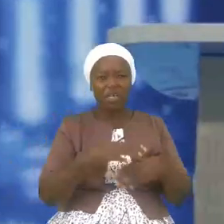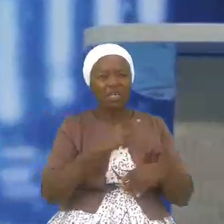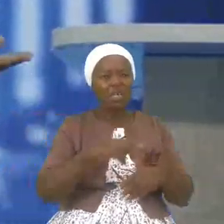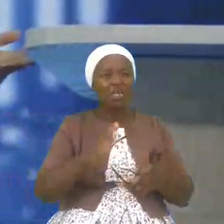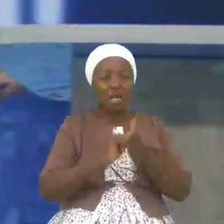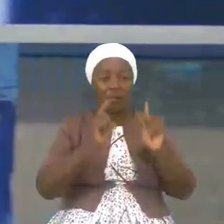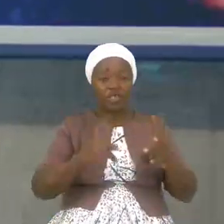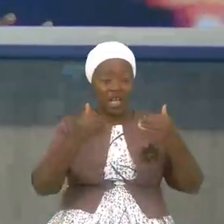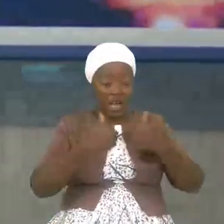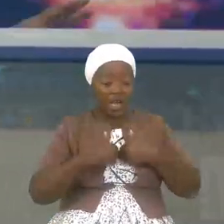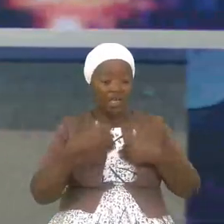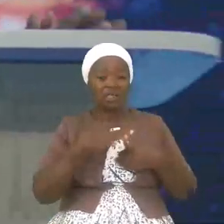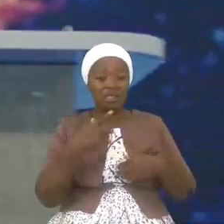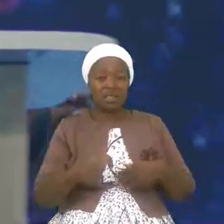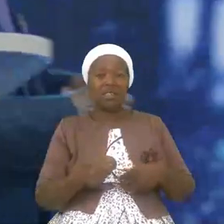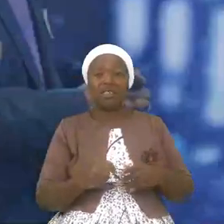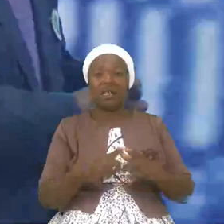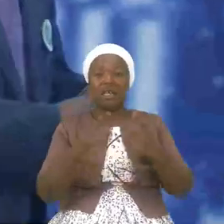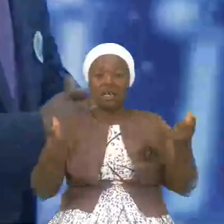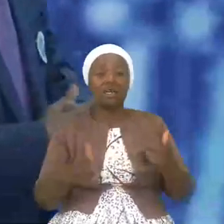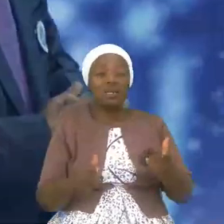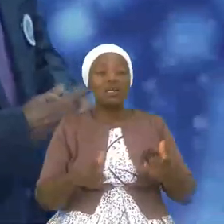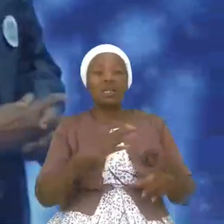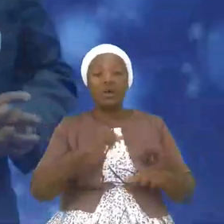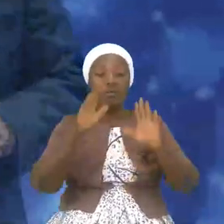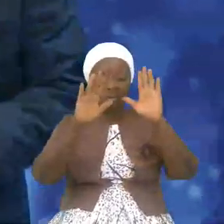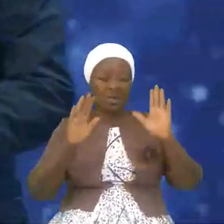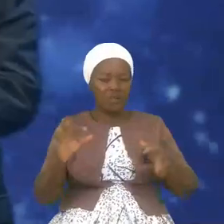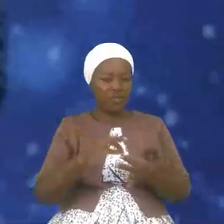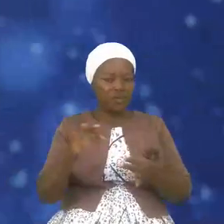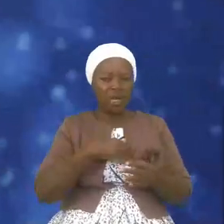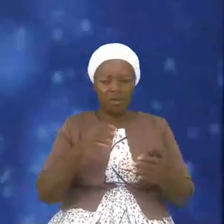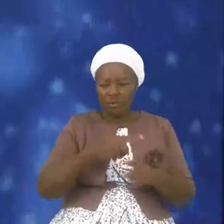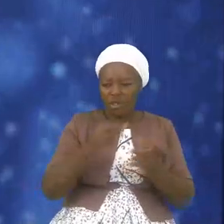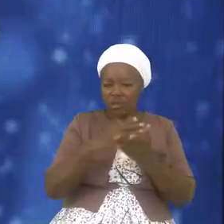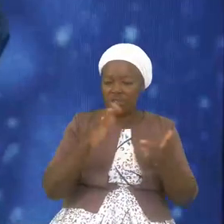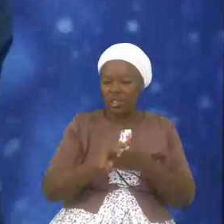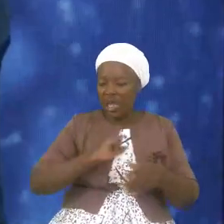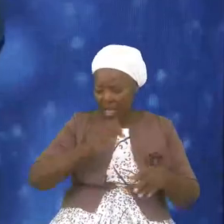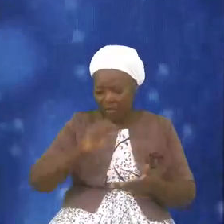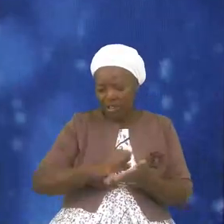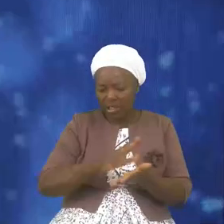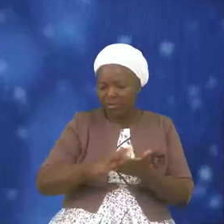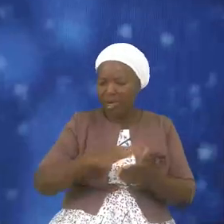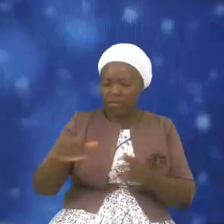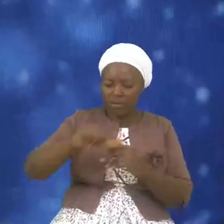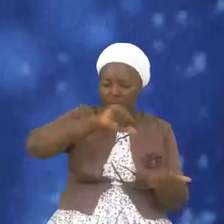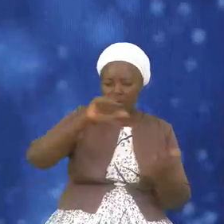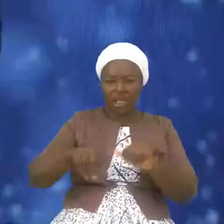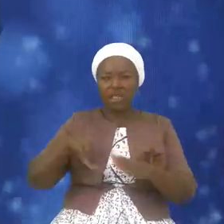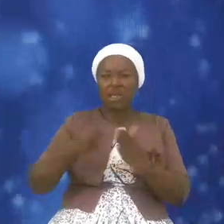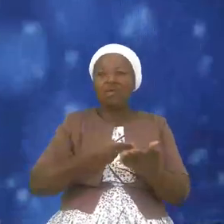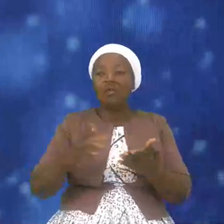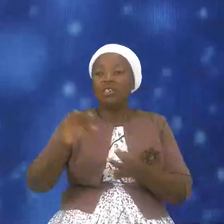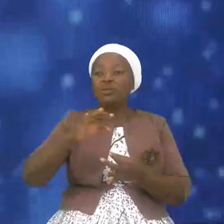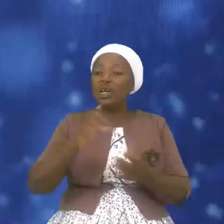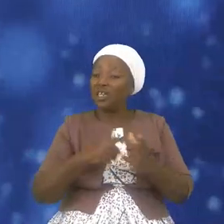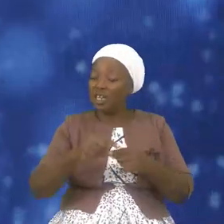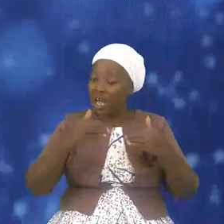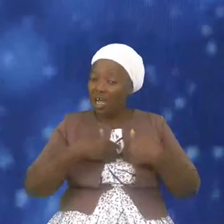a l'esprit supérieur excellent. Quand quelqu'un sauvé, sanctifié, baptisé dans le Saint-Esprit,